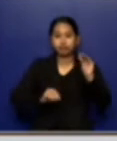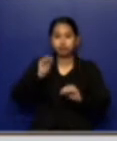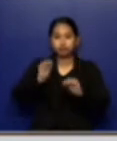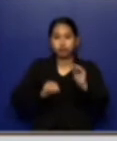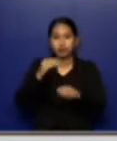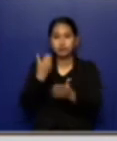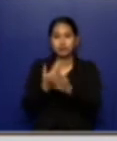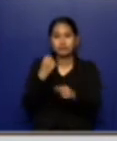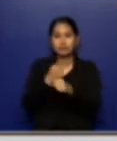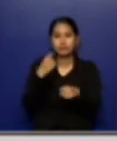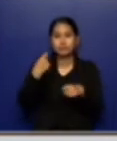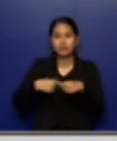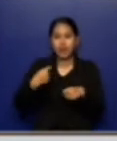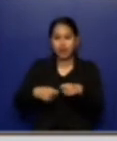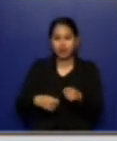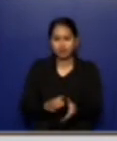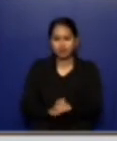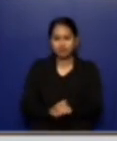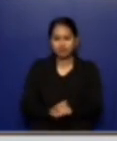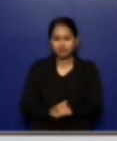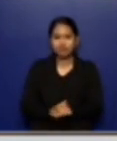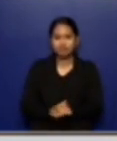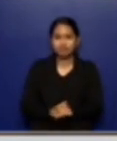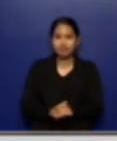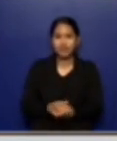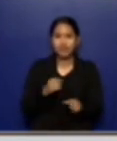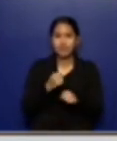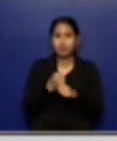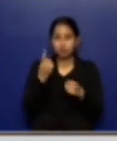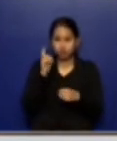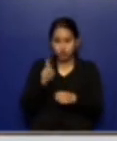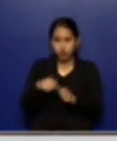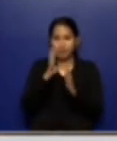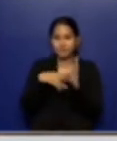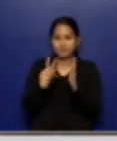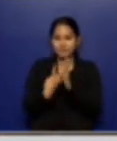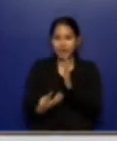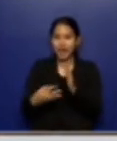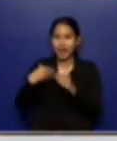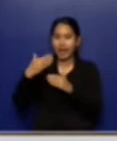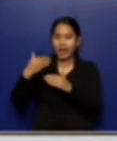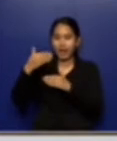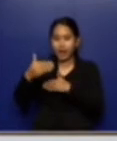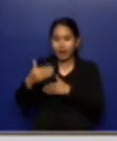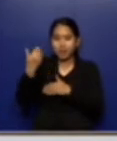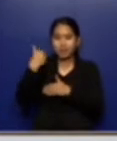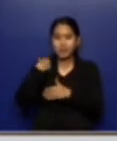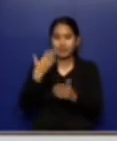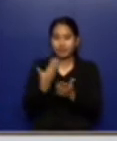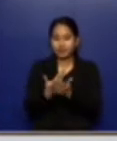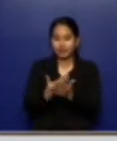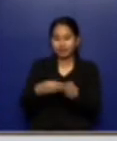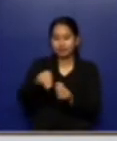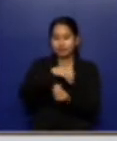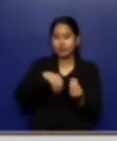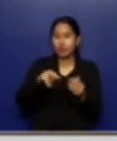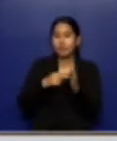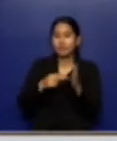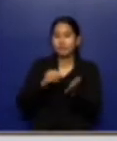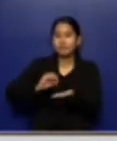ใช่เกียร์ดินเกียร์ทรายจะเกียร์ง่ายๆนะครับจะต้องมีแผนระยะยาวฉะนั้นรายจ่ายตรงนี้ถึงมากเป็นพิเศ